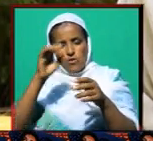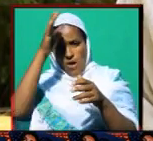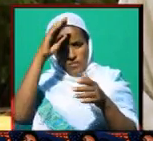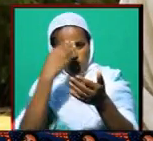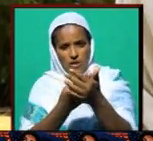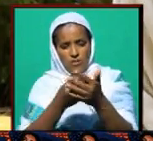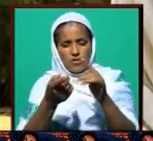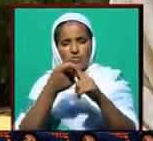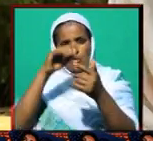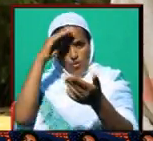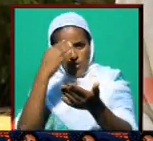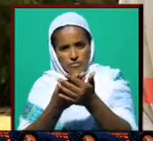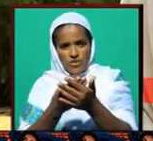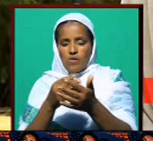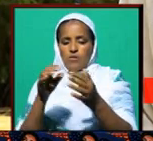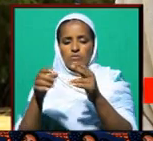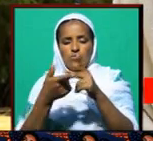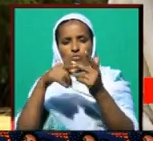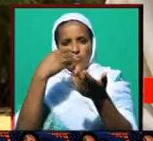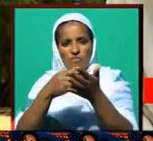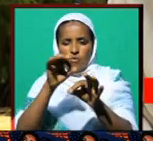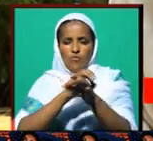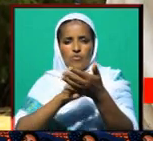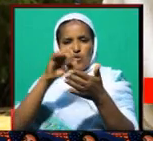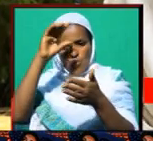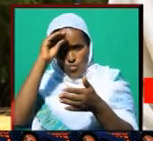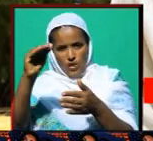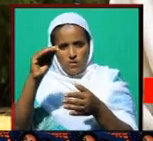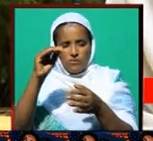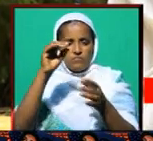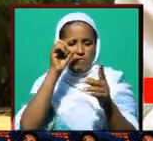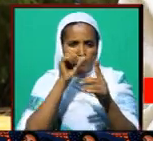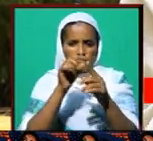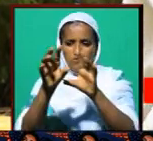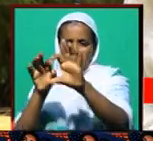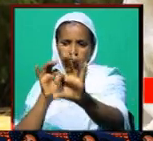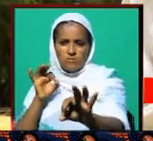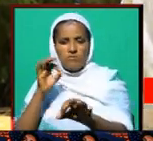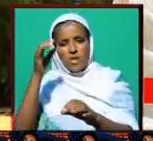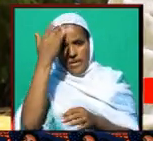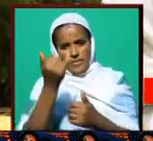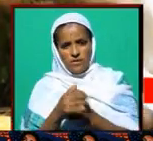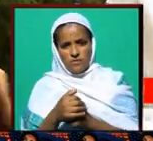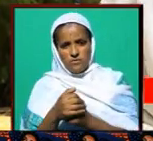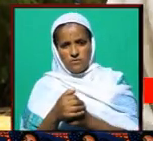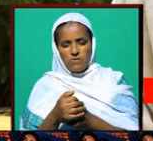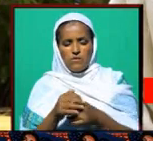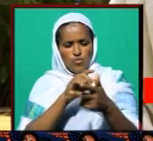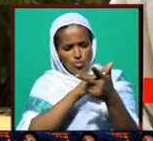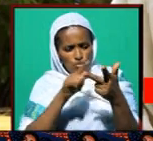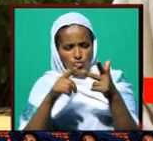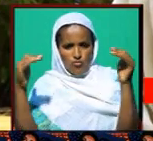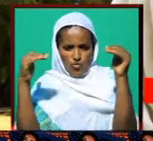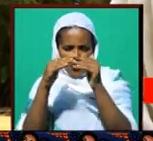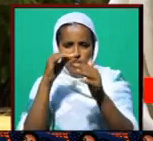ታዛው የአብ ምሳሌ፣ ቀጥሎ ያለው ቅዱስቱ የወልድ ምሳሌ፣ ቀጥሎ ያለው የመንፈስ ቅዱስ ምሳሌ። አንዱን አካል ወልድን ከምሳሌ ቤተክርስቲያን ገንጥለን አውጥተነዋል ማለት